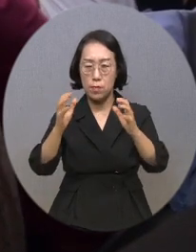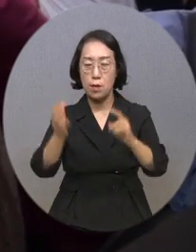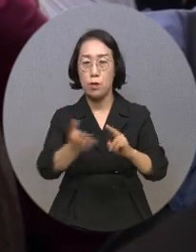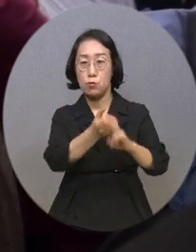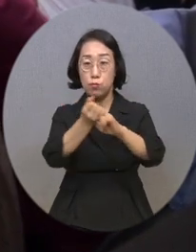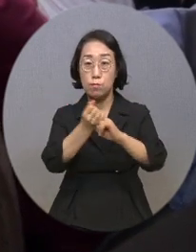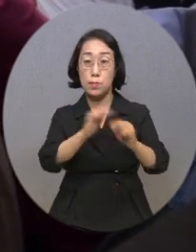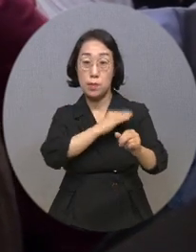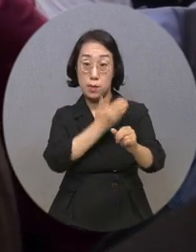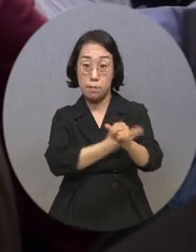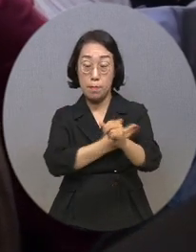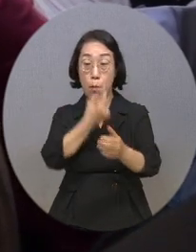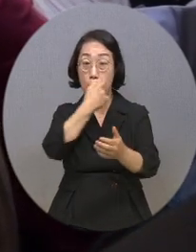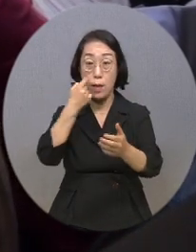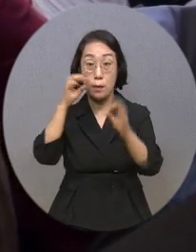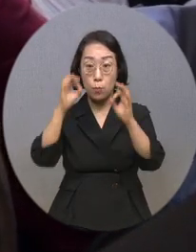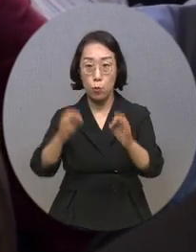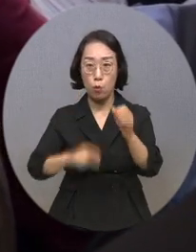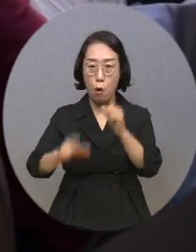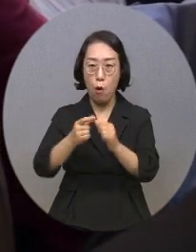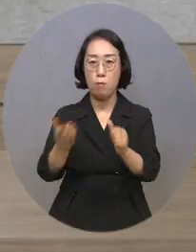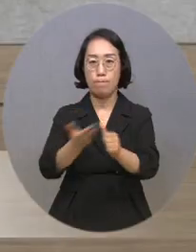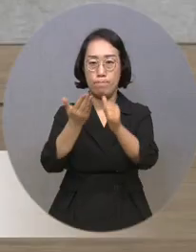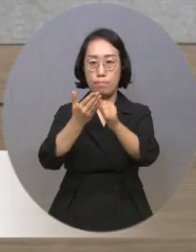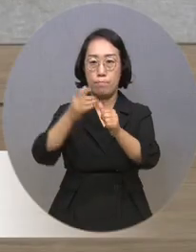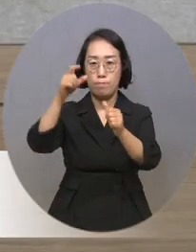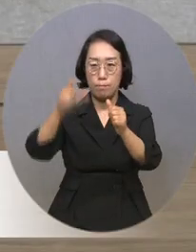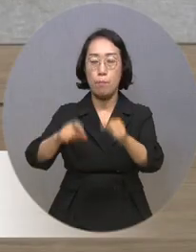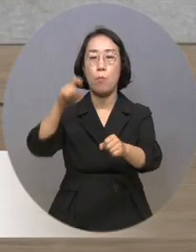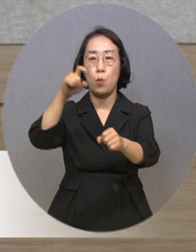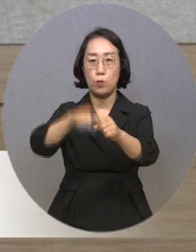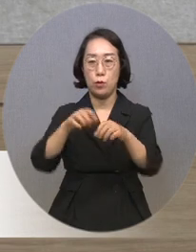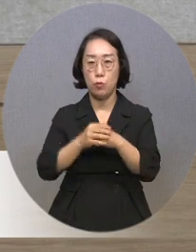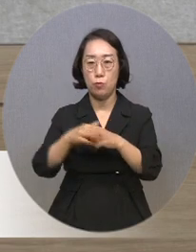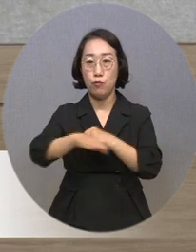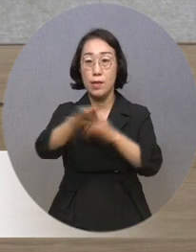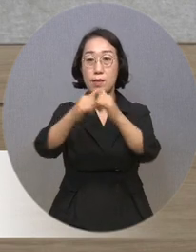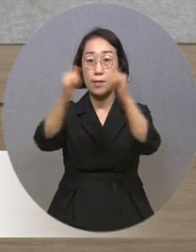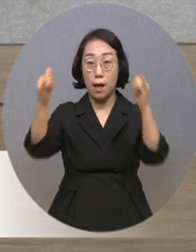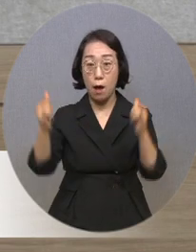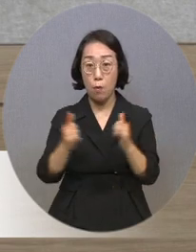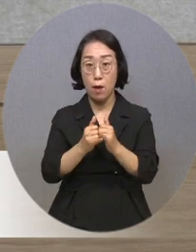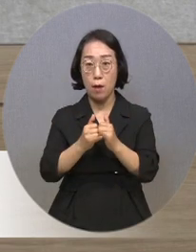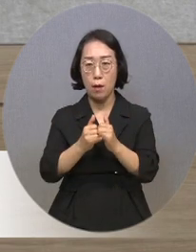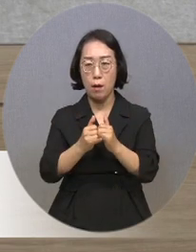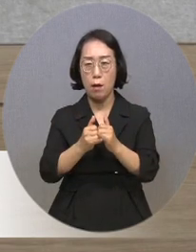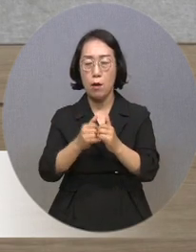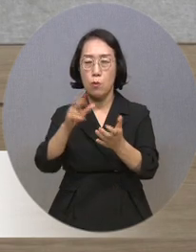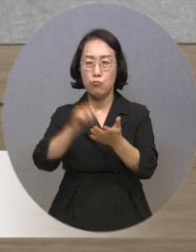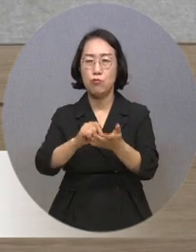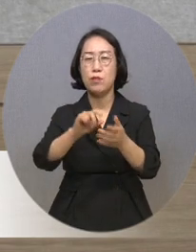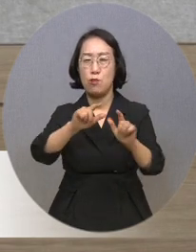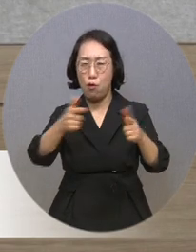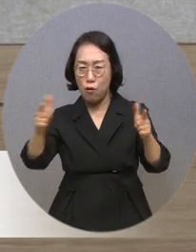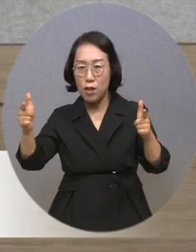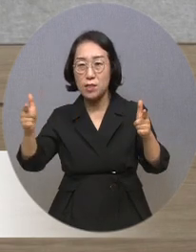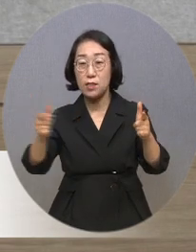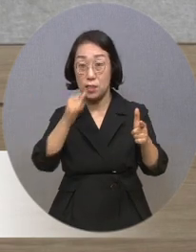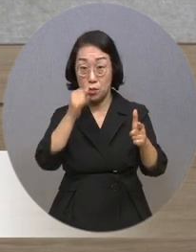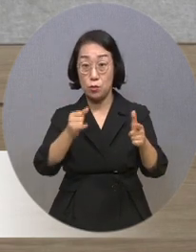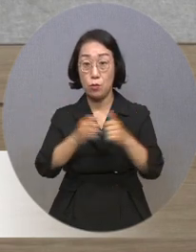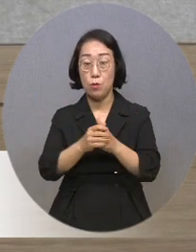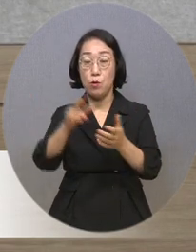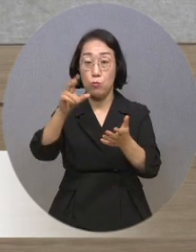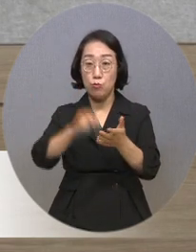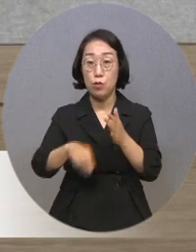확인하고 그 힘을 형성해가는 공간을 말합니다. 우리 사회가 다양한 문제에 휩싸여 있습니다. 생활상의 많은